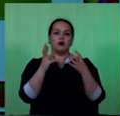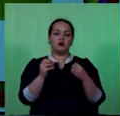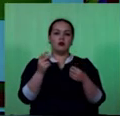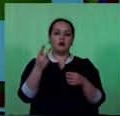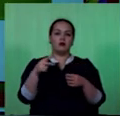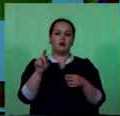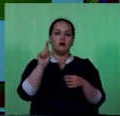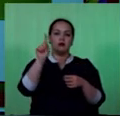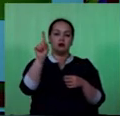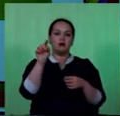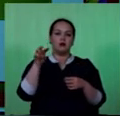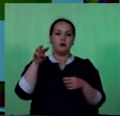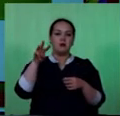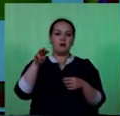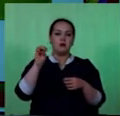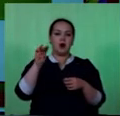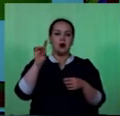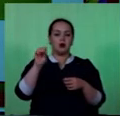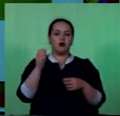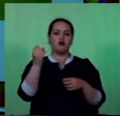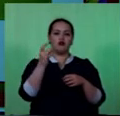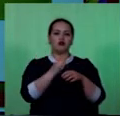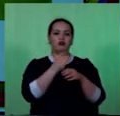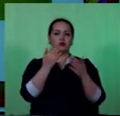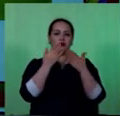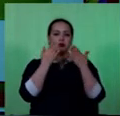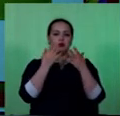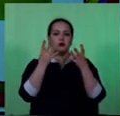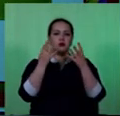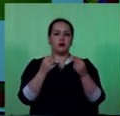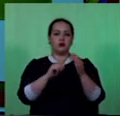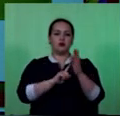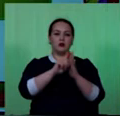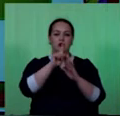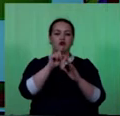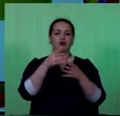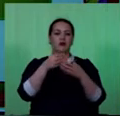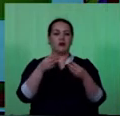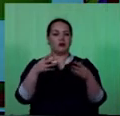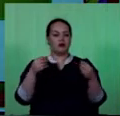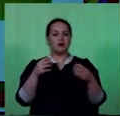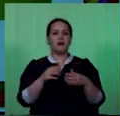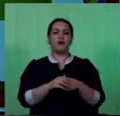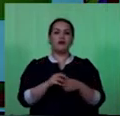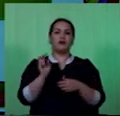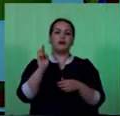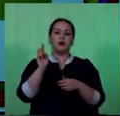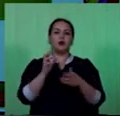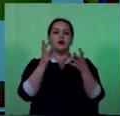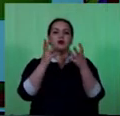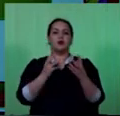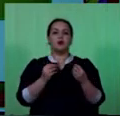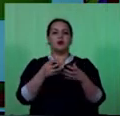21 марта еще раз читаю день начала весны б день